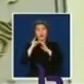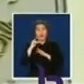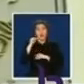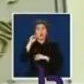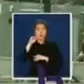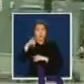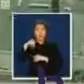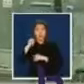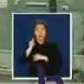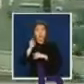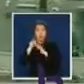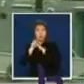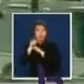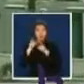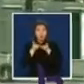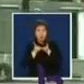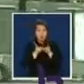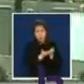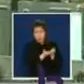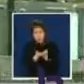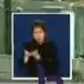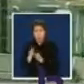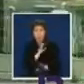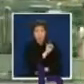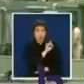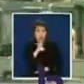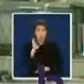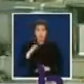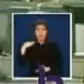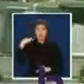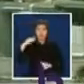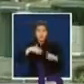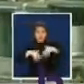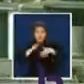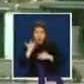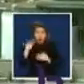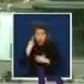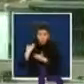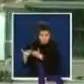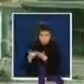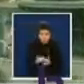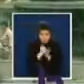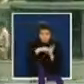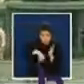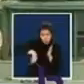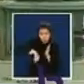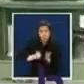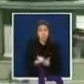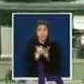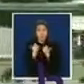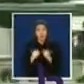าเป็นวันที่น้ำทะเลหนุนสูงที่สุดค่ะซึ่งก็ปรากฏว่าระดับน้ำจะสูงกว่าระดับน้ำทะเลปานกลาง2เมตร18เซนติเม